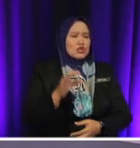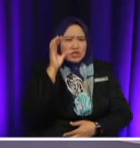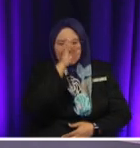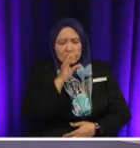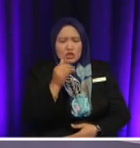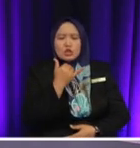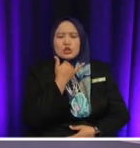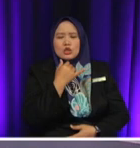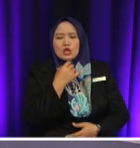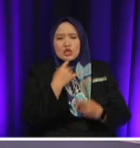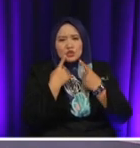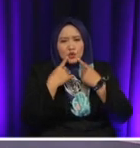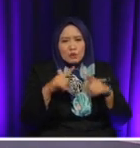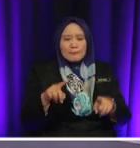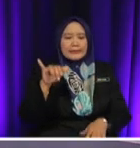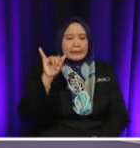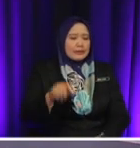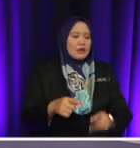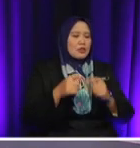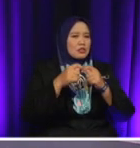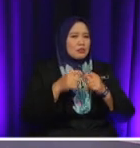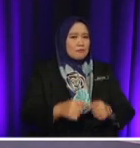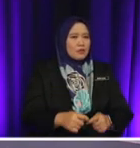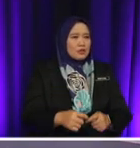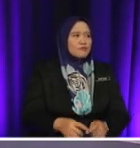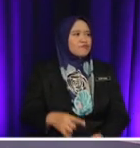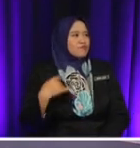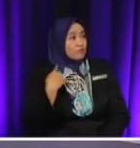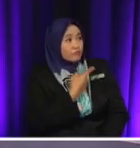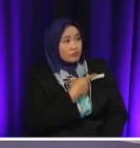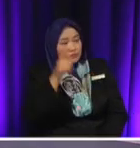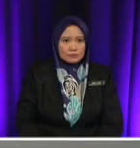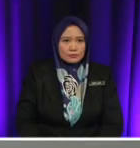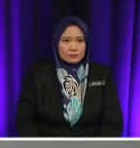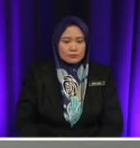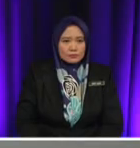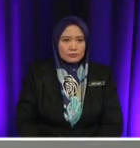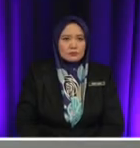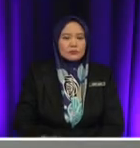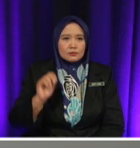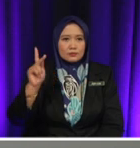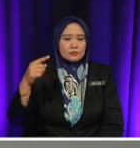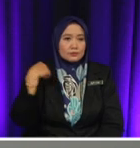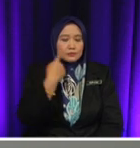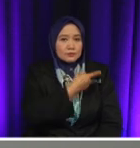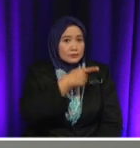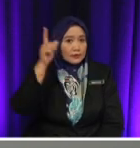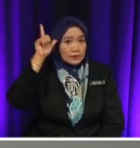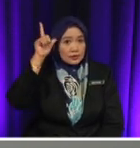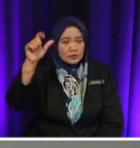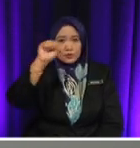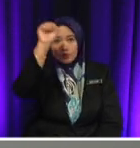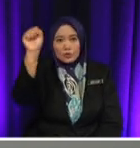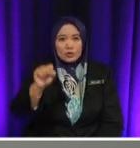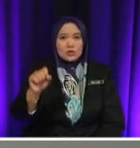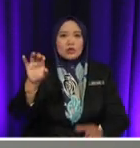sini dalam langkah teknik JPS kita ambil satu contoh soalan okey kita tengok soalan